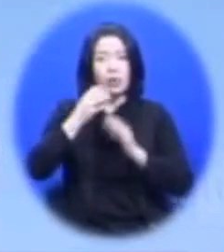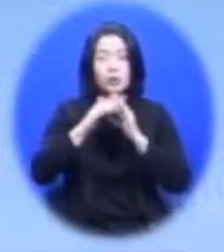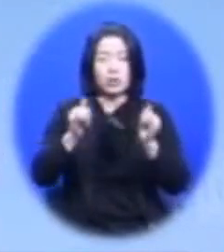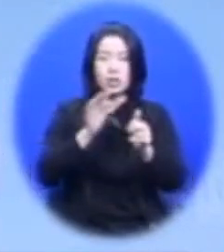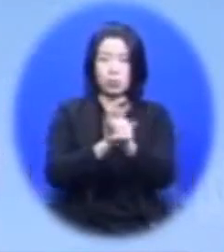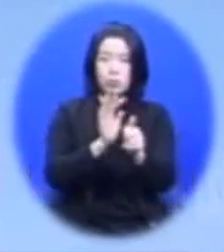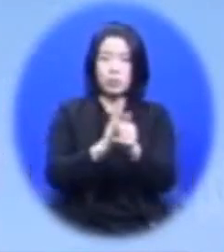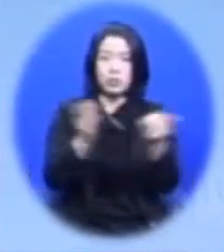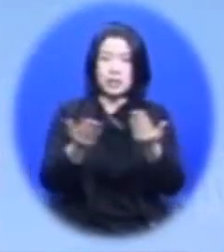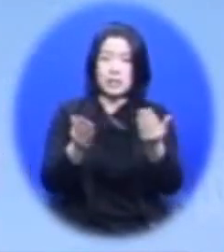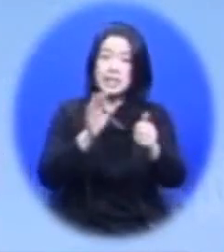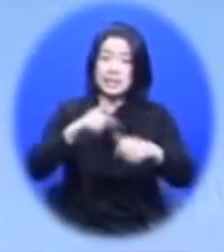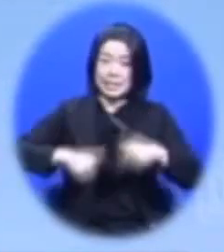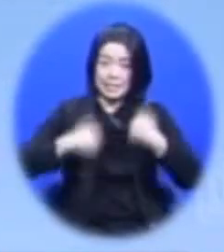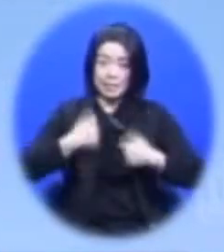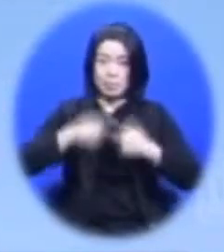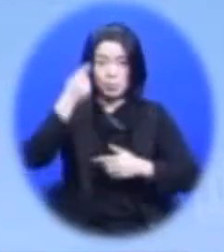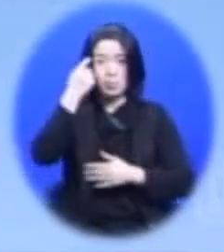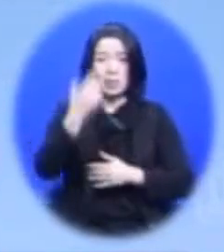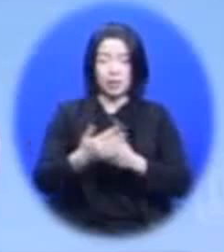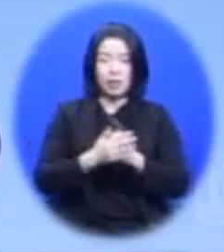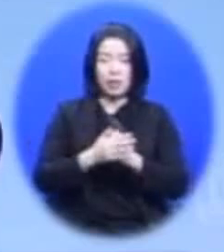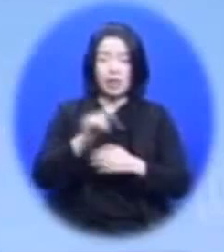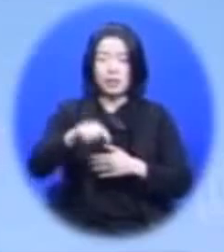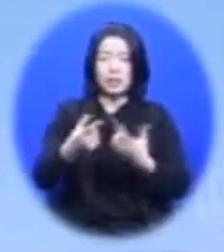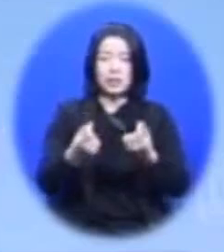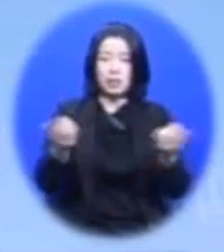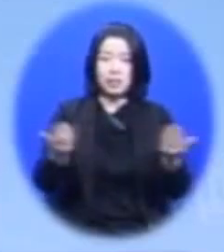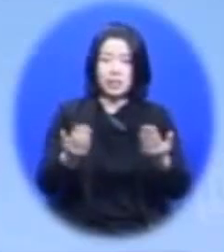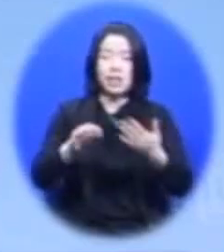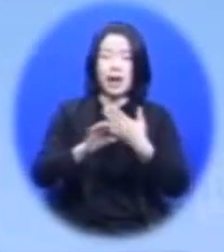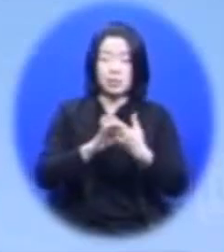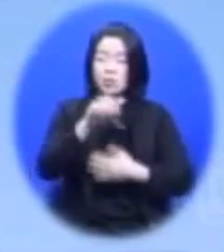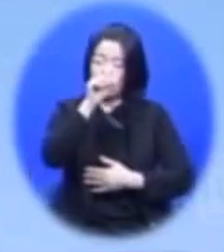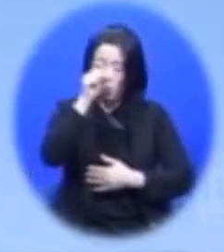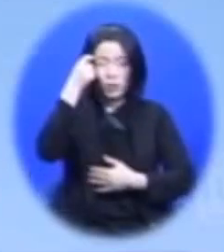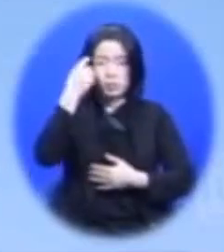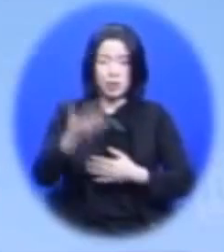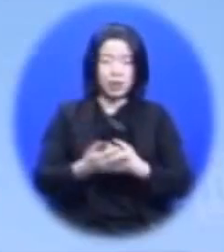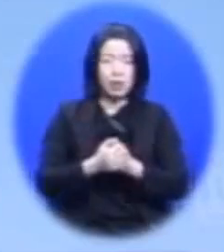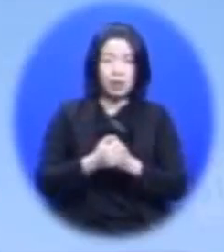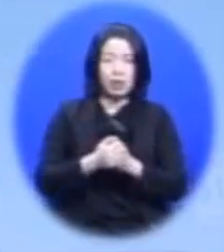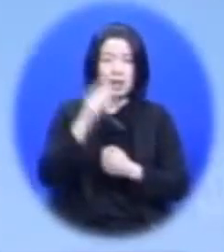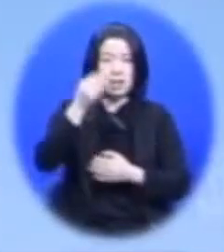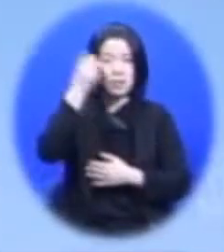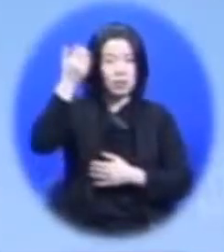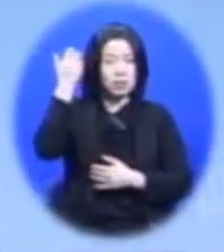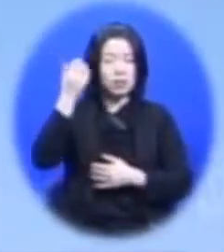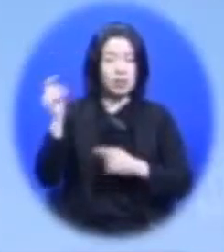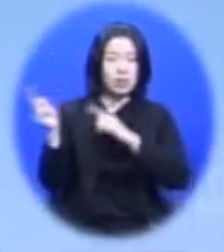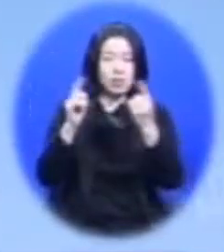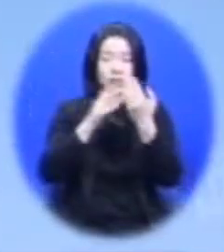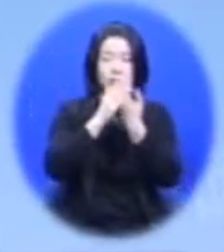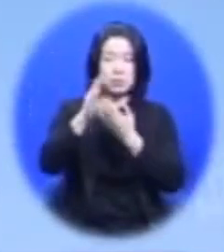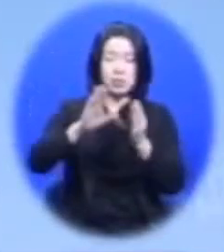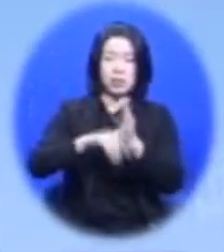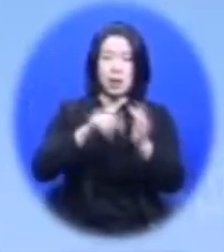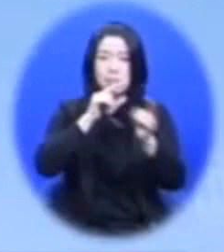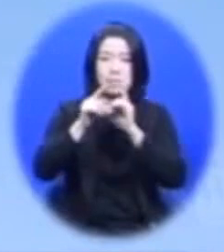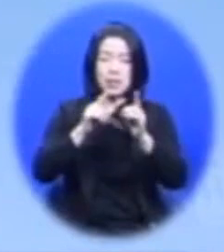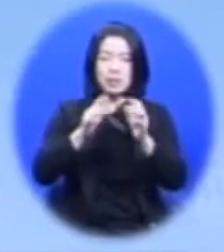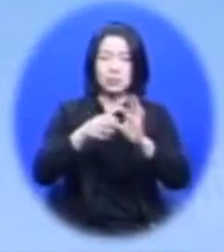일이 기쁘신가요? 그런 일을 하면 좋으신가요? 성령 집회 때 말씀을 통해 은혜 받는